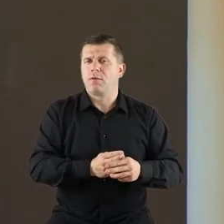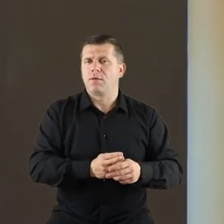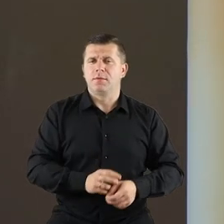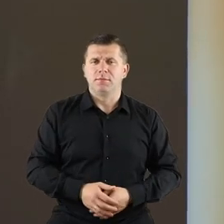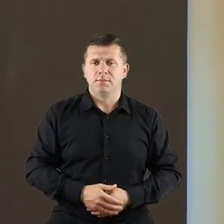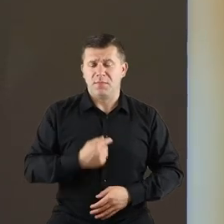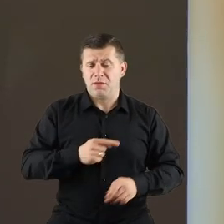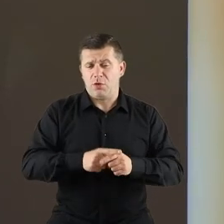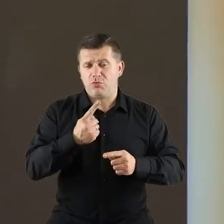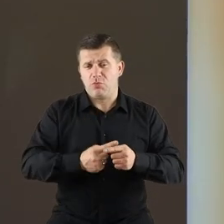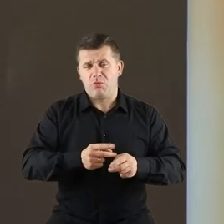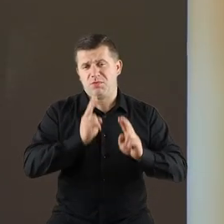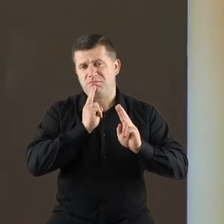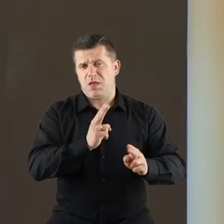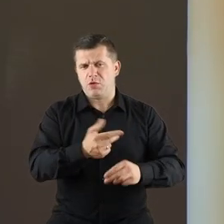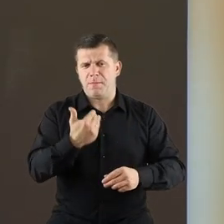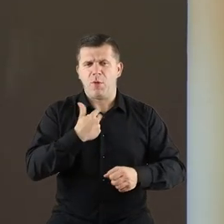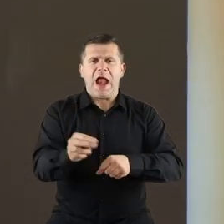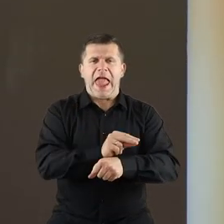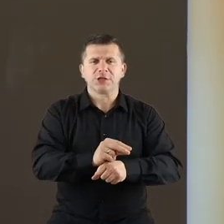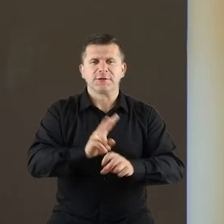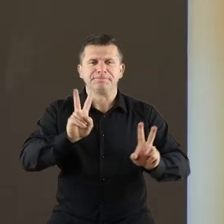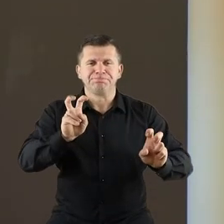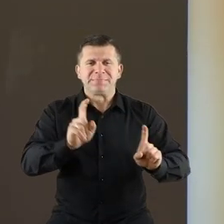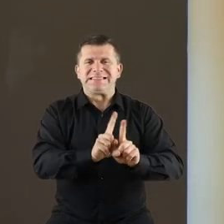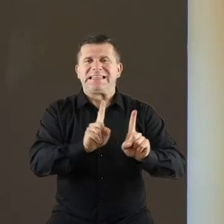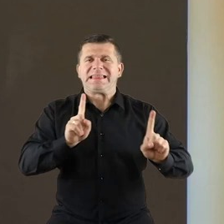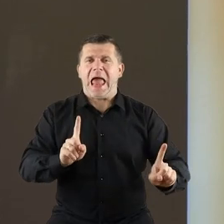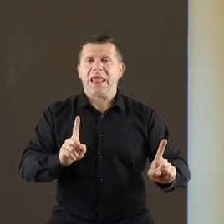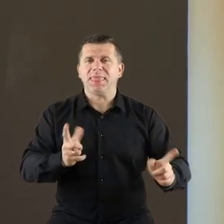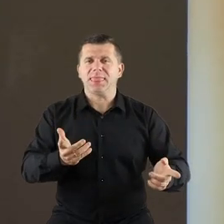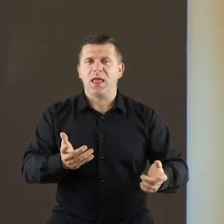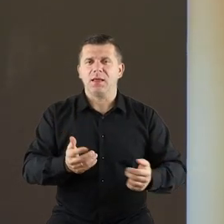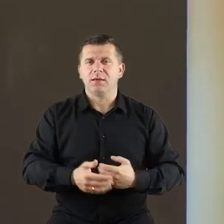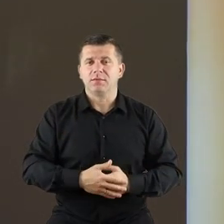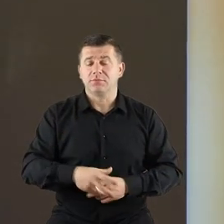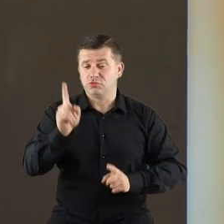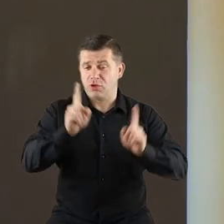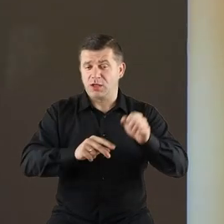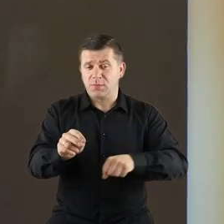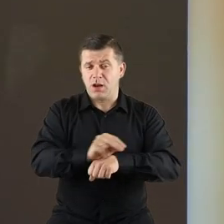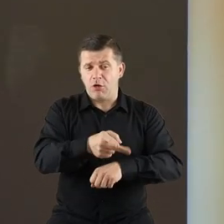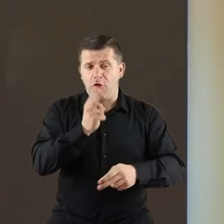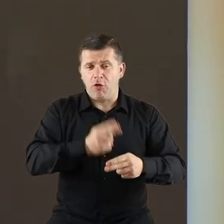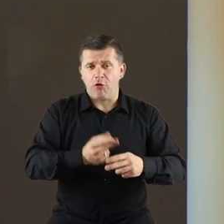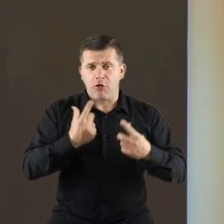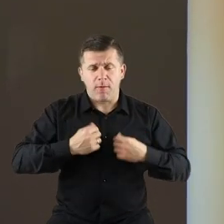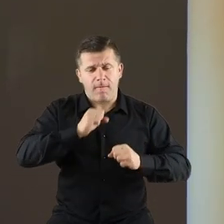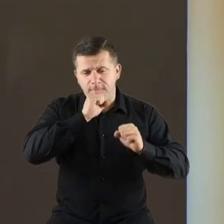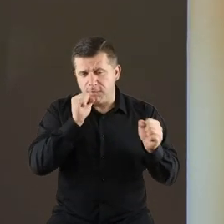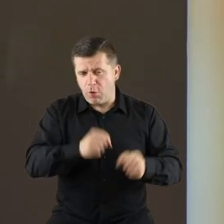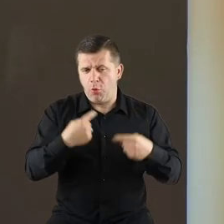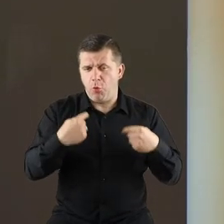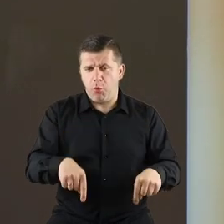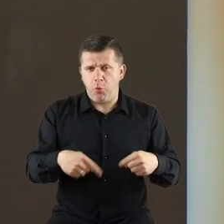też się śmieje że to są to było takie leczenie zdalne bo czasami w leczeniu ta osoba chora W ogóle nie musiała uczestniczyć